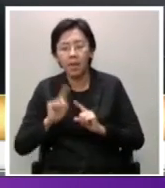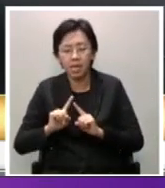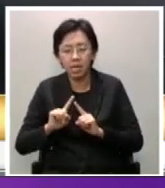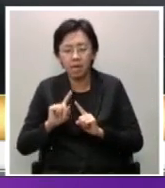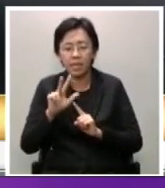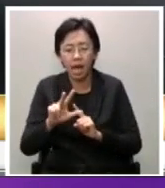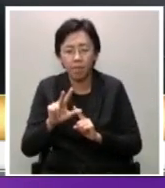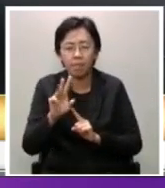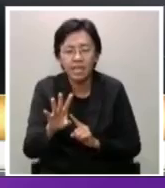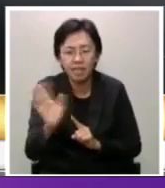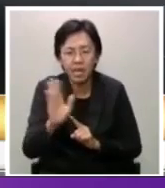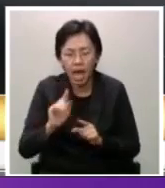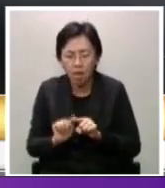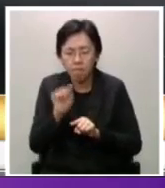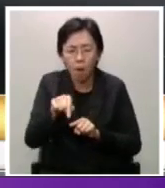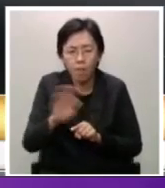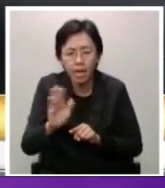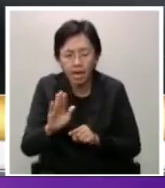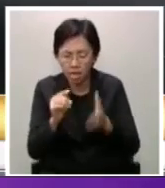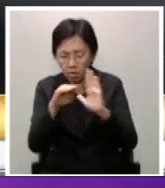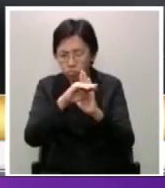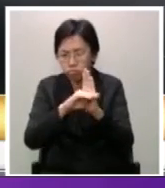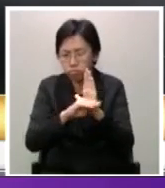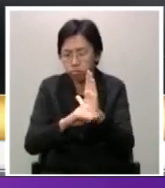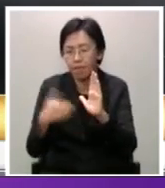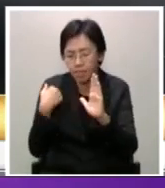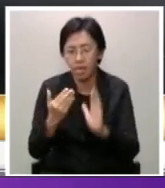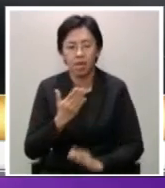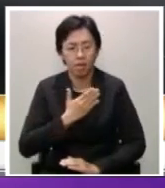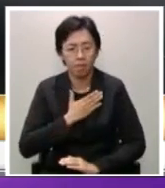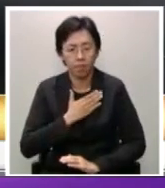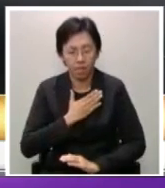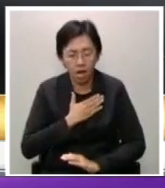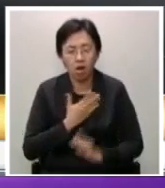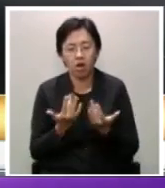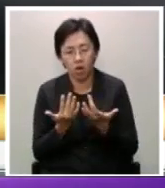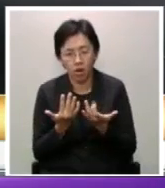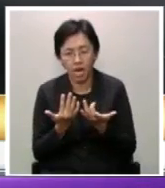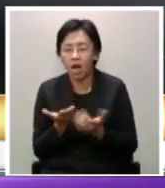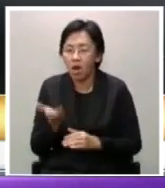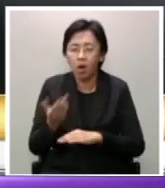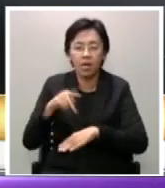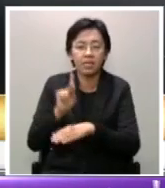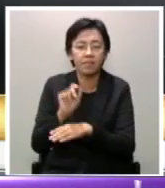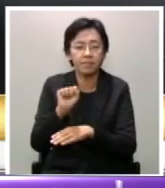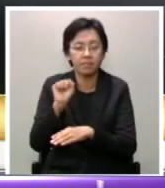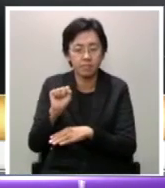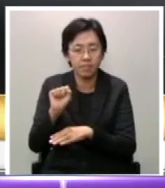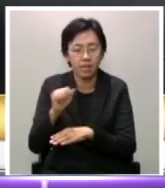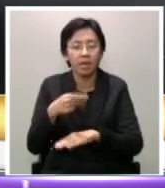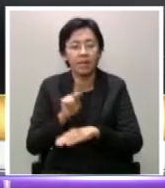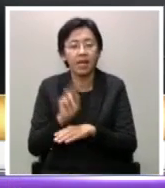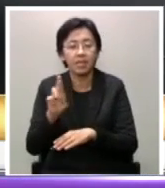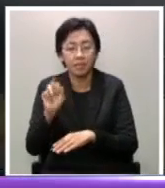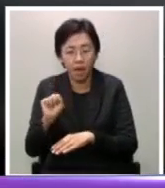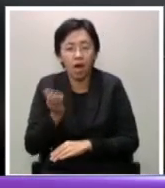างทีขั้นตอนตรงนี้มันประชาชนไม่ทราบหรอกนะครับเดี๋ยวขั้นตอนตรงนี้ขออนุญาตท่านประธานสภานะครับประธานรัฐสภาช่วยกรุณ